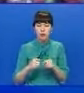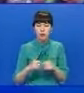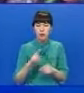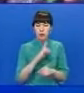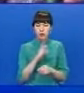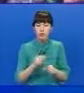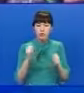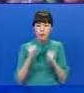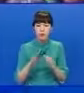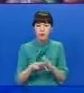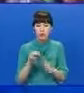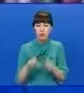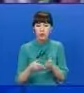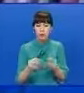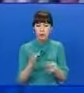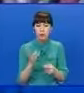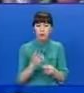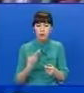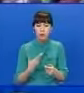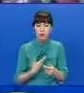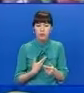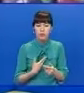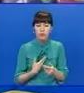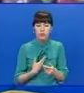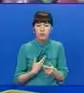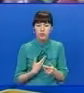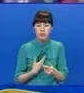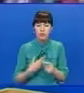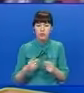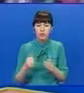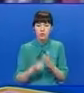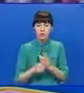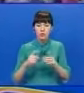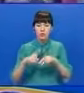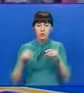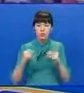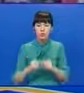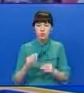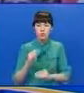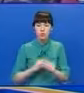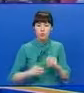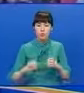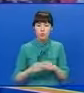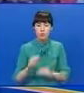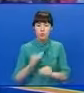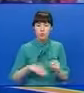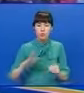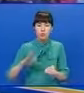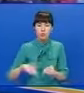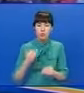біз қазір таңдап алуымыз керек. Сөйтіп бізде өзіміздің нөмір 6-шы мектептің құрама командасы құрылады. Одан кейін